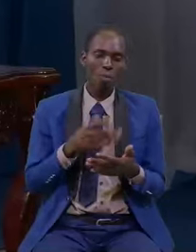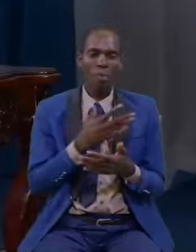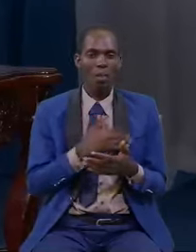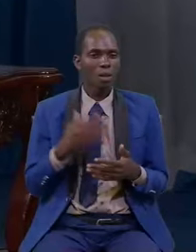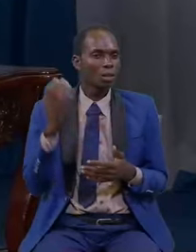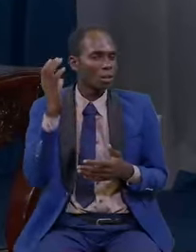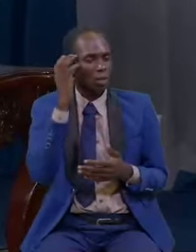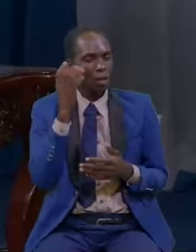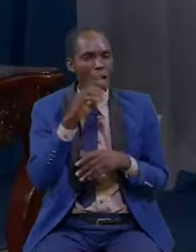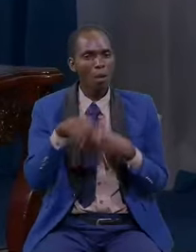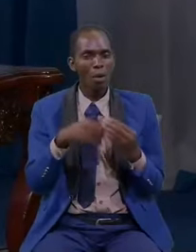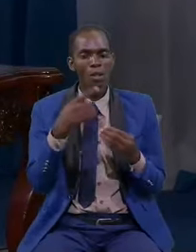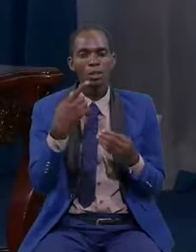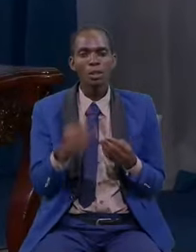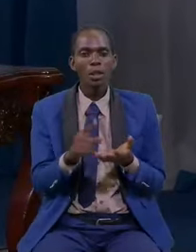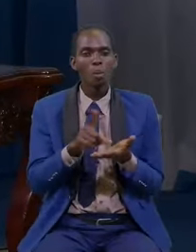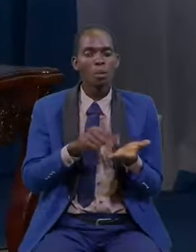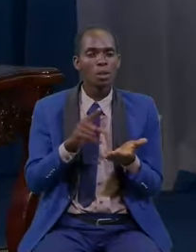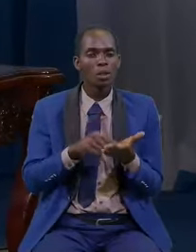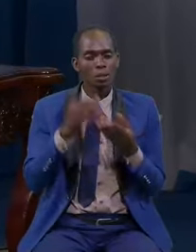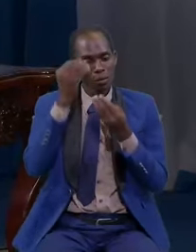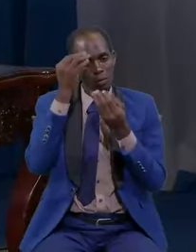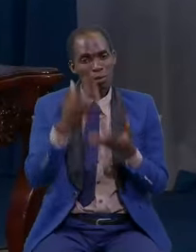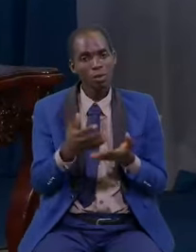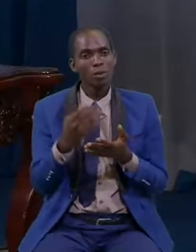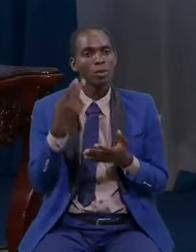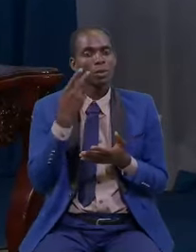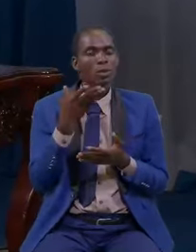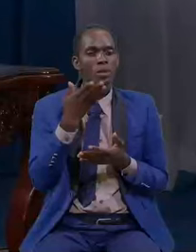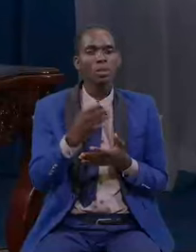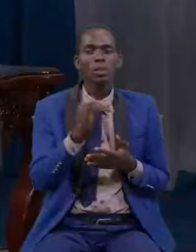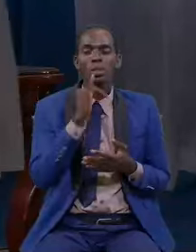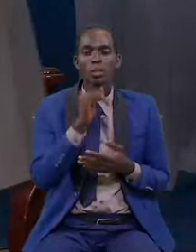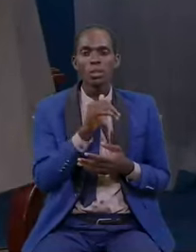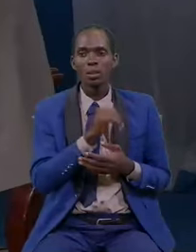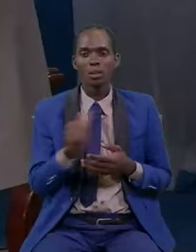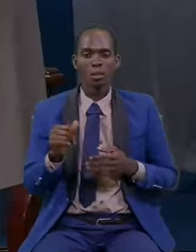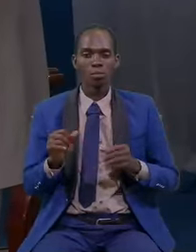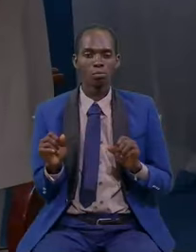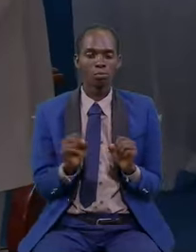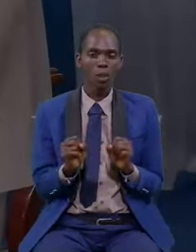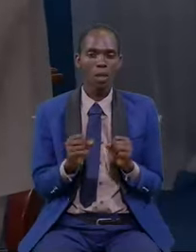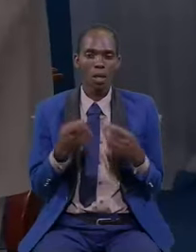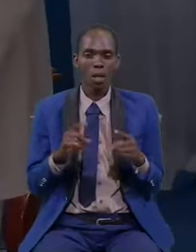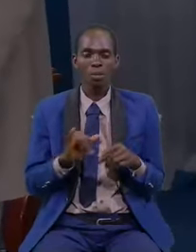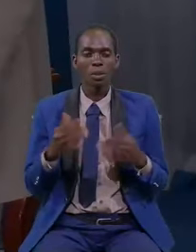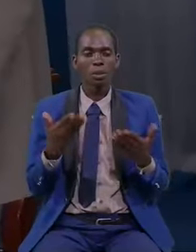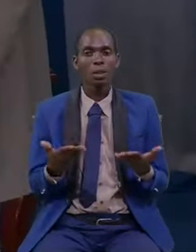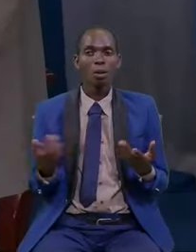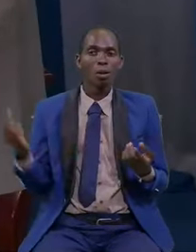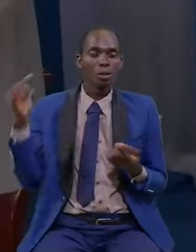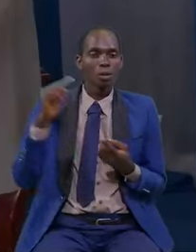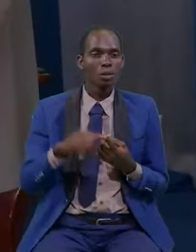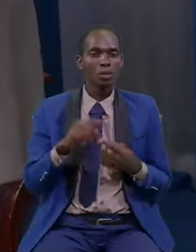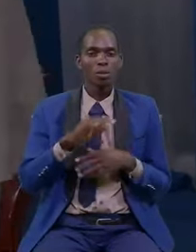écoute les actualités, il y a un ébranlement dans le monde. J'ébranlerai toutes les nations